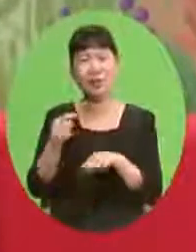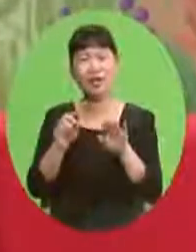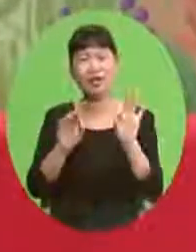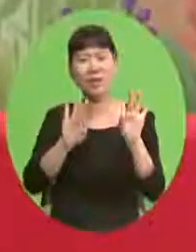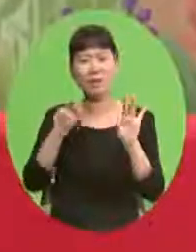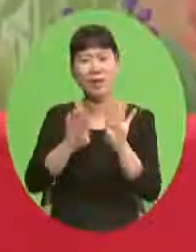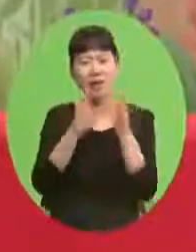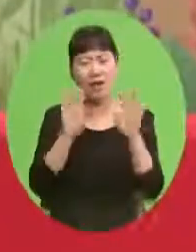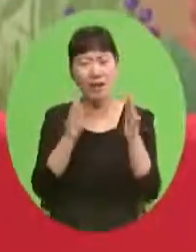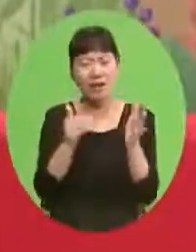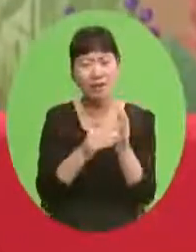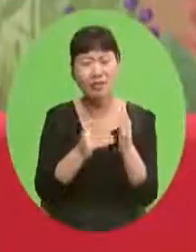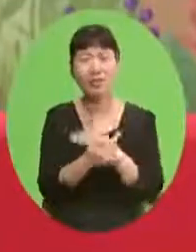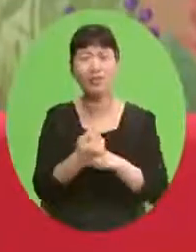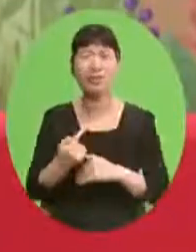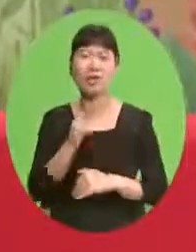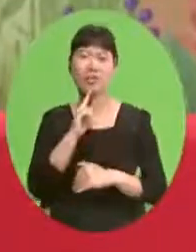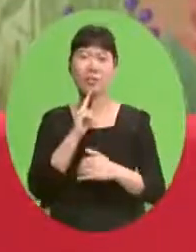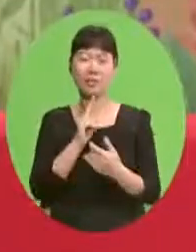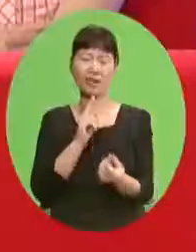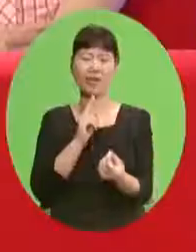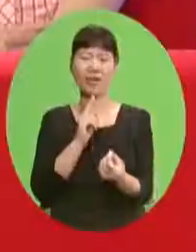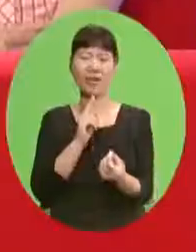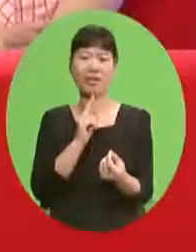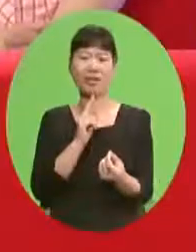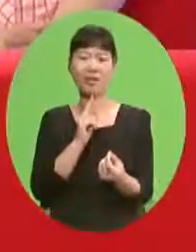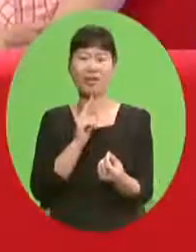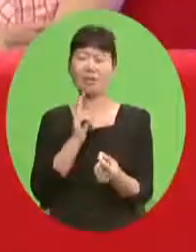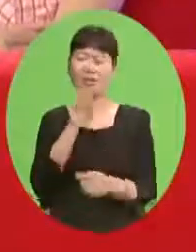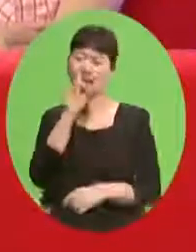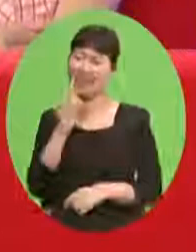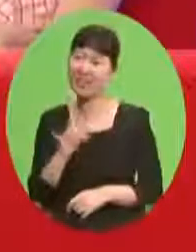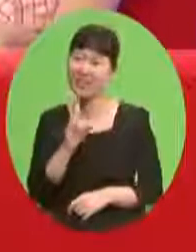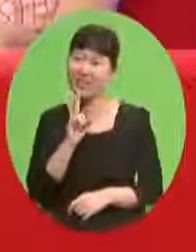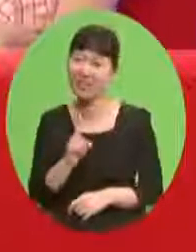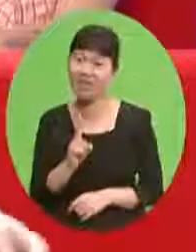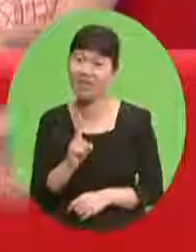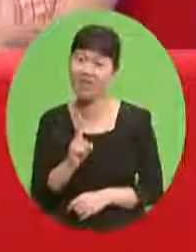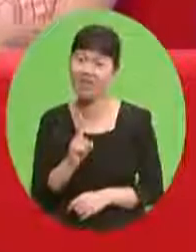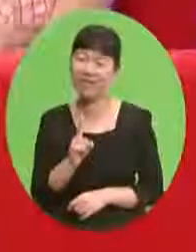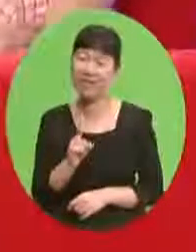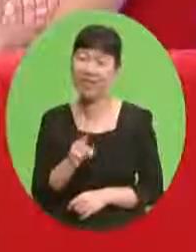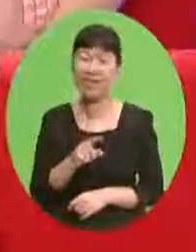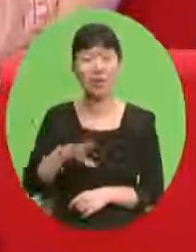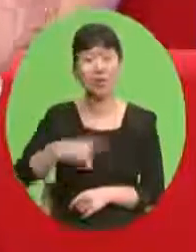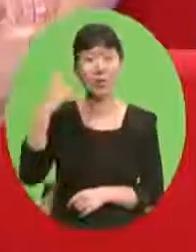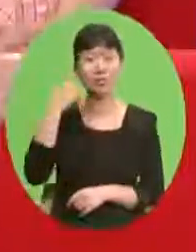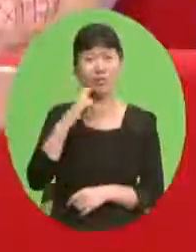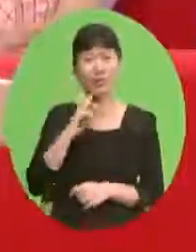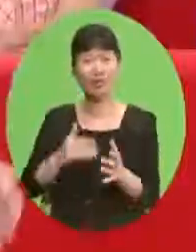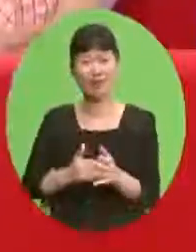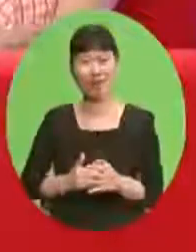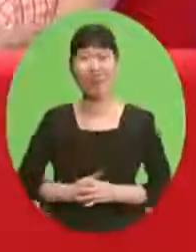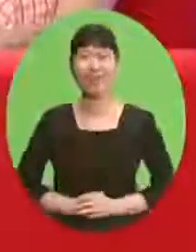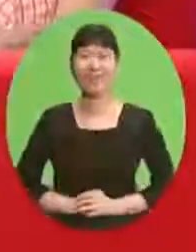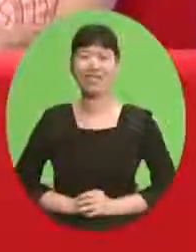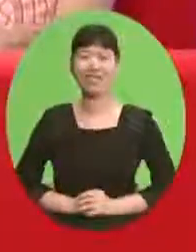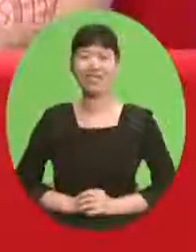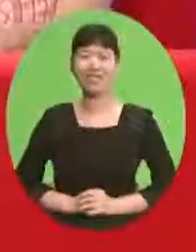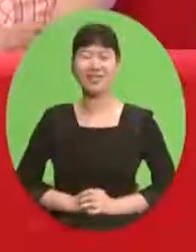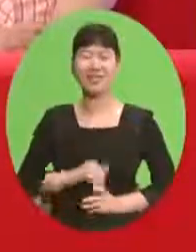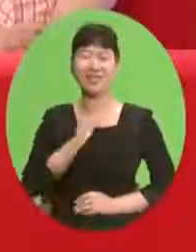하다가 들어온 건 줄 안 돼요. 근데 그건 네. 말 안 되는 거죠. 근데 나 또 오늘 처음 듣는 얘기. 처음 듣는 얘기세요?